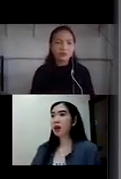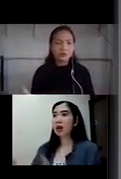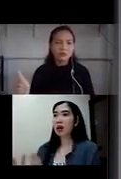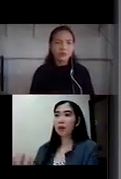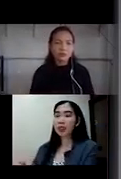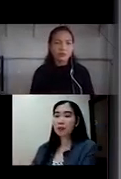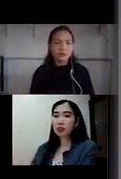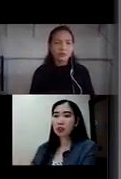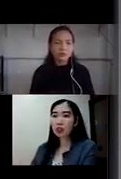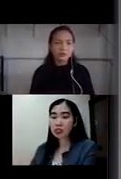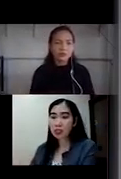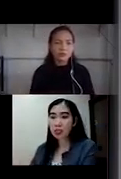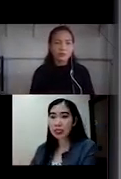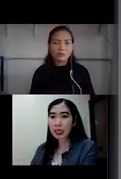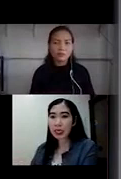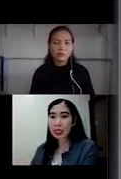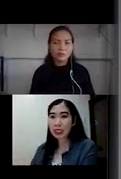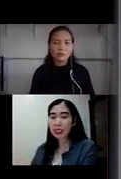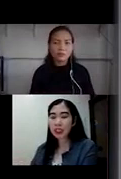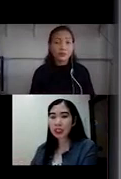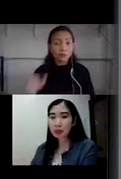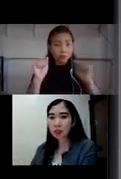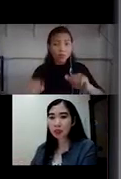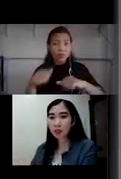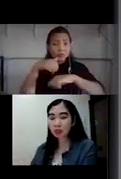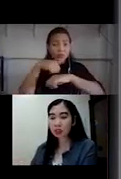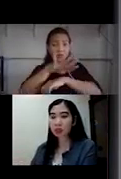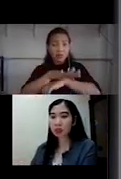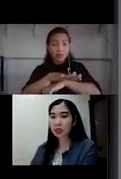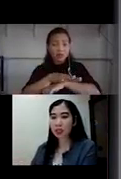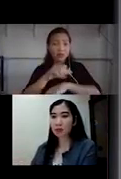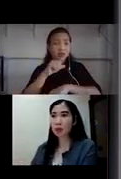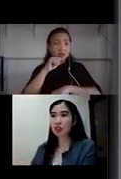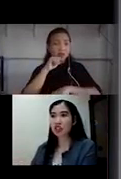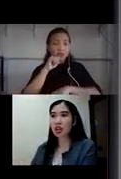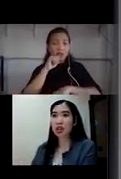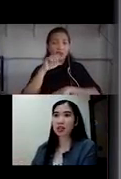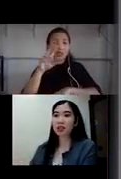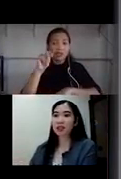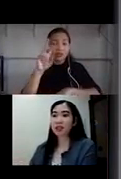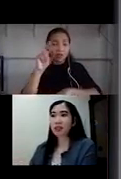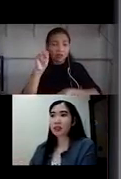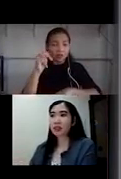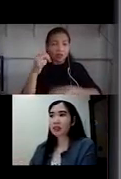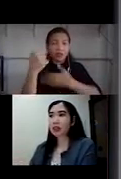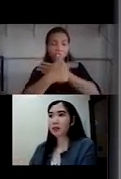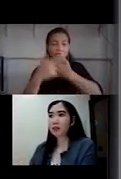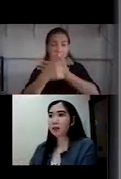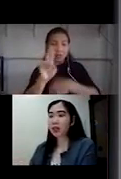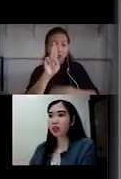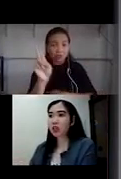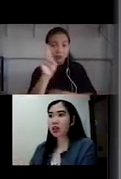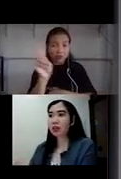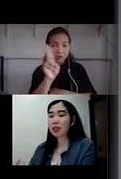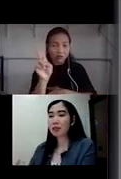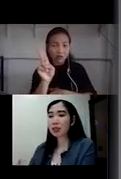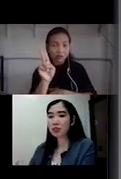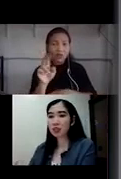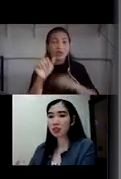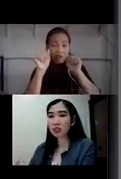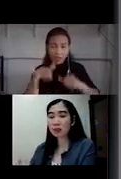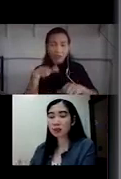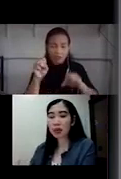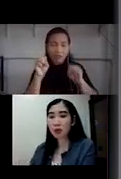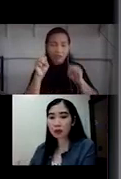So, pwede ba tong i-send sa non-Gmail user? Yes, pwede siya. Pero, ang